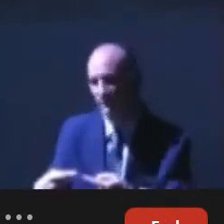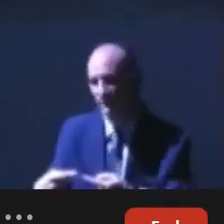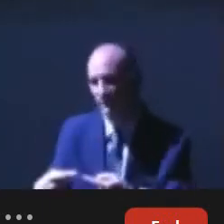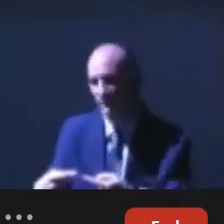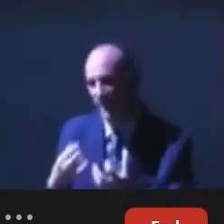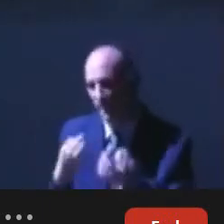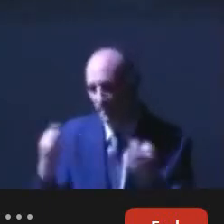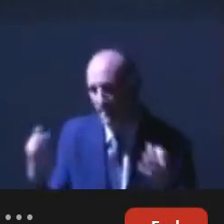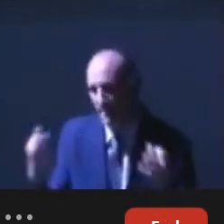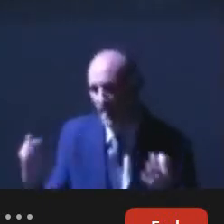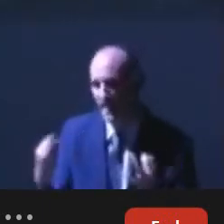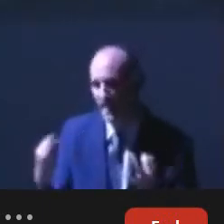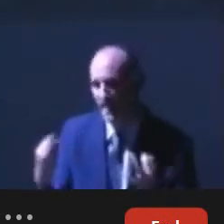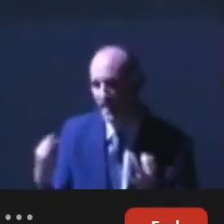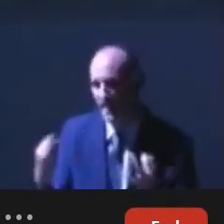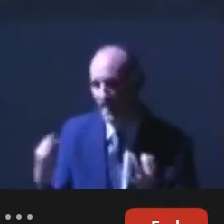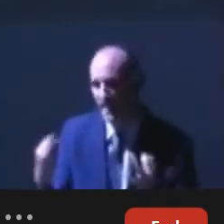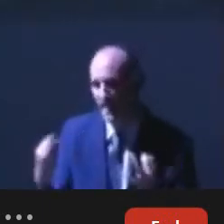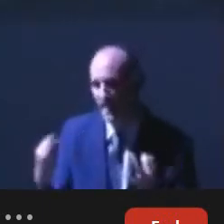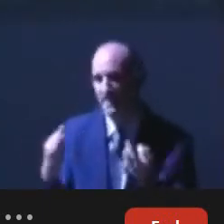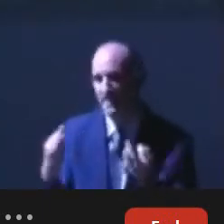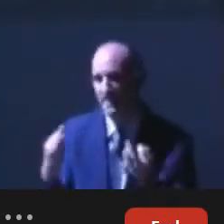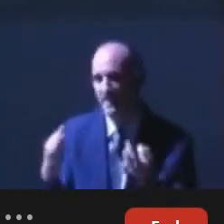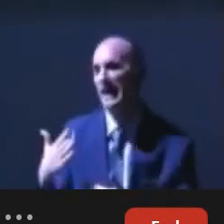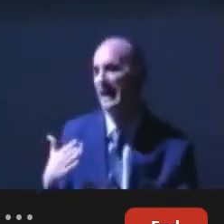sống của bạn,